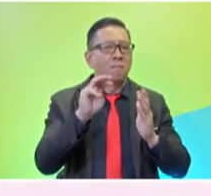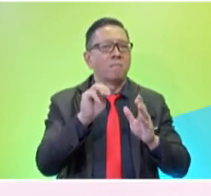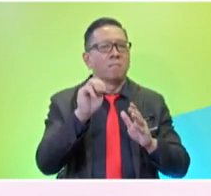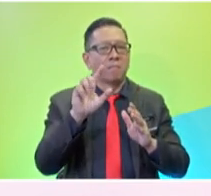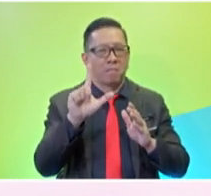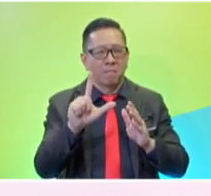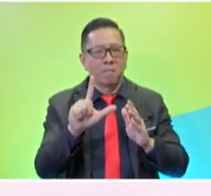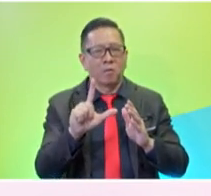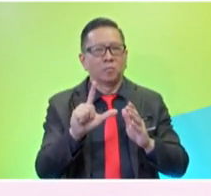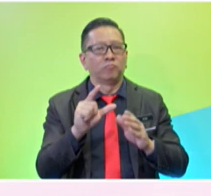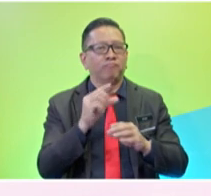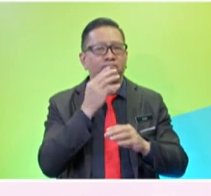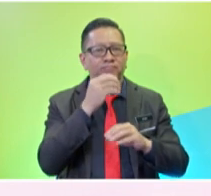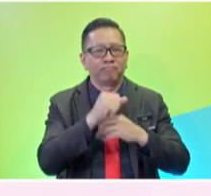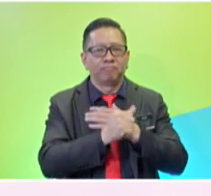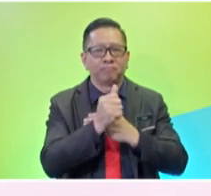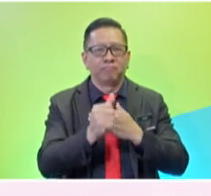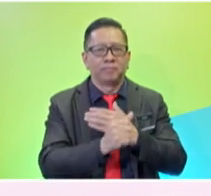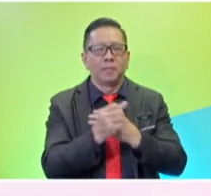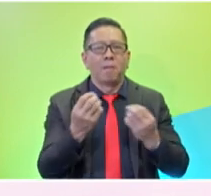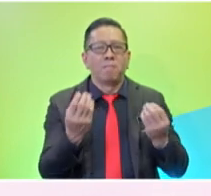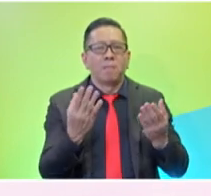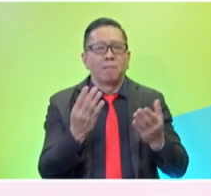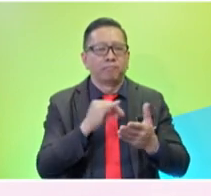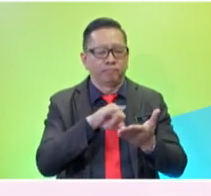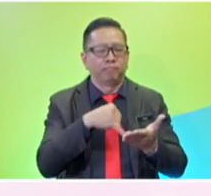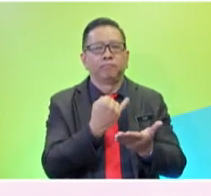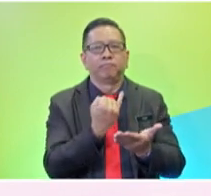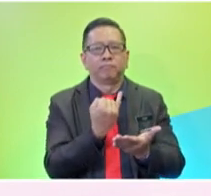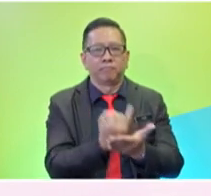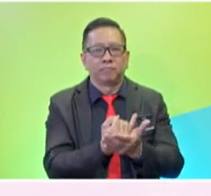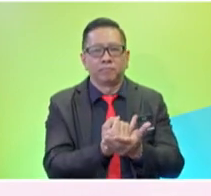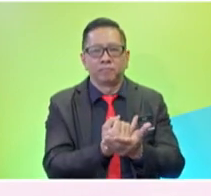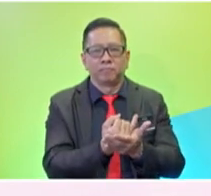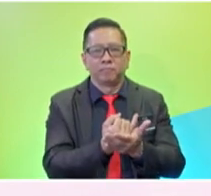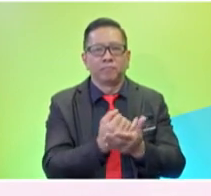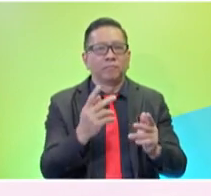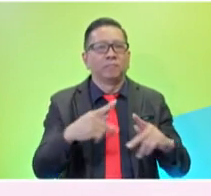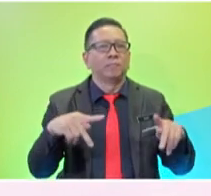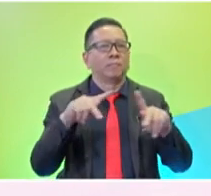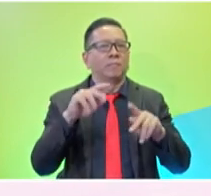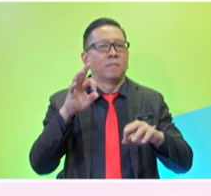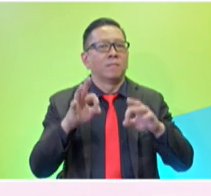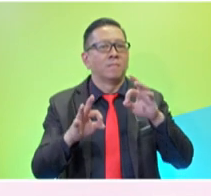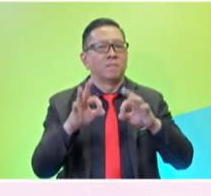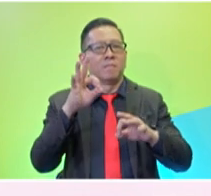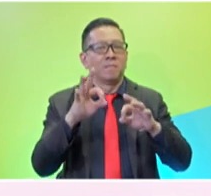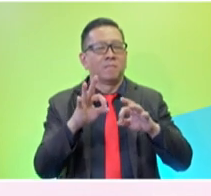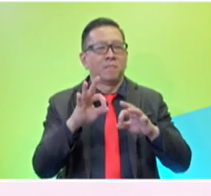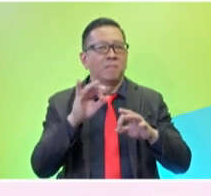bahan berapa ini berapakah isi padu cuka yang diperlukan jika Puang Jamilah menggunakan